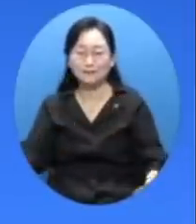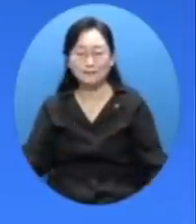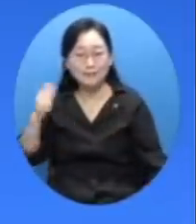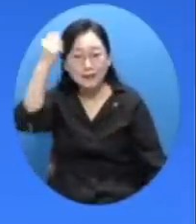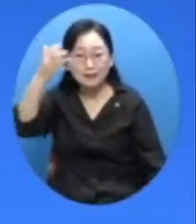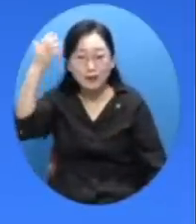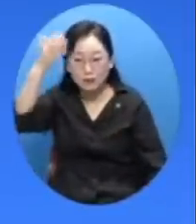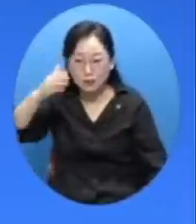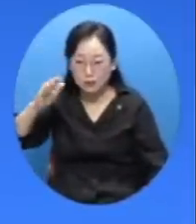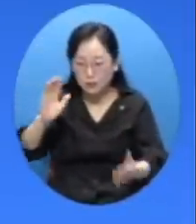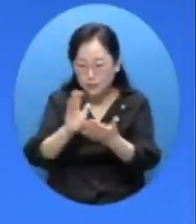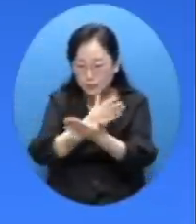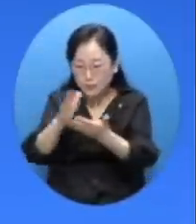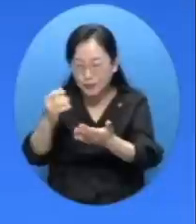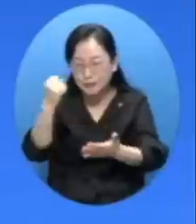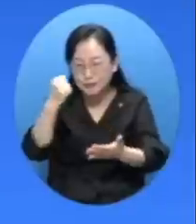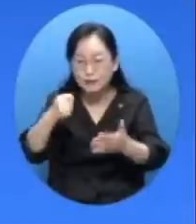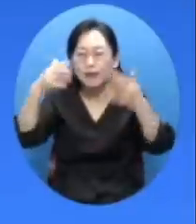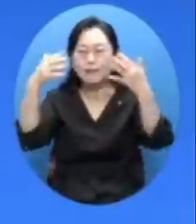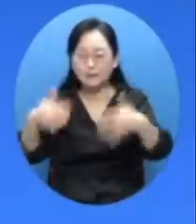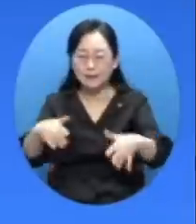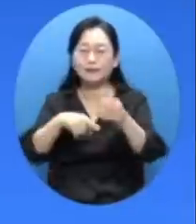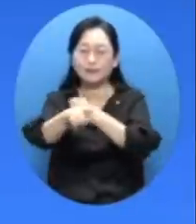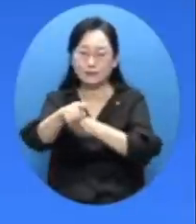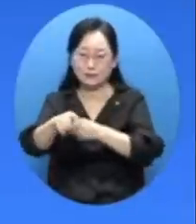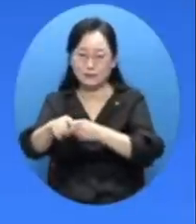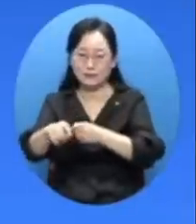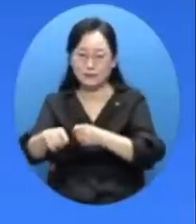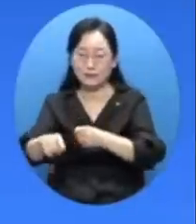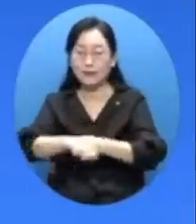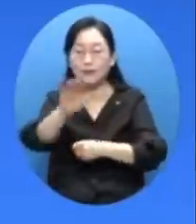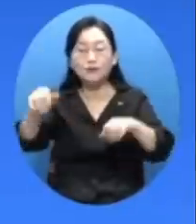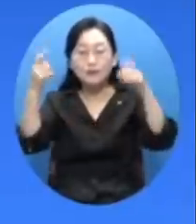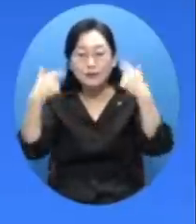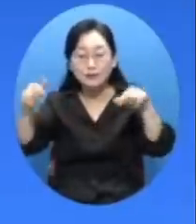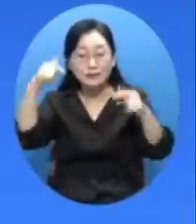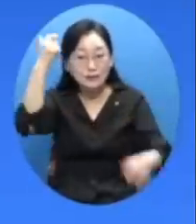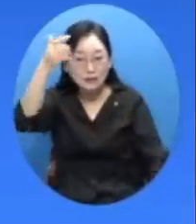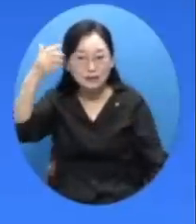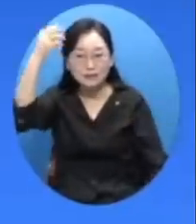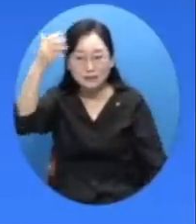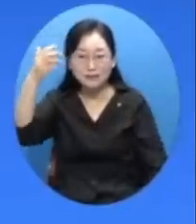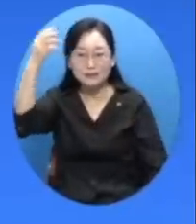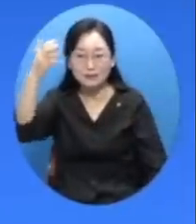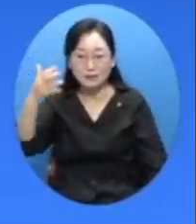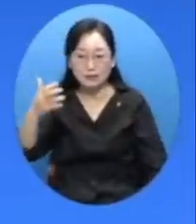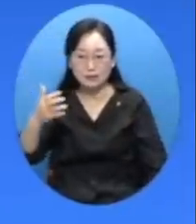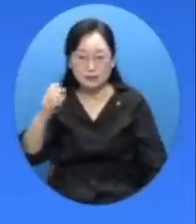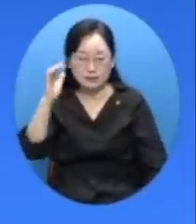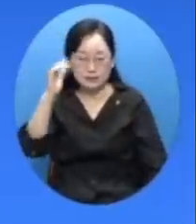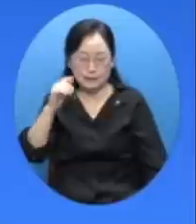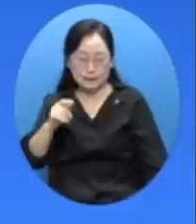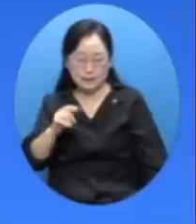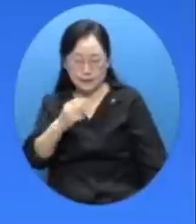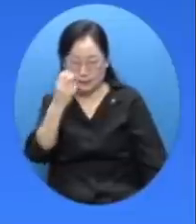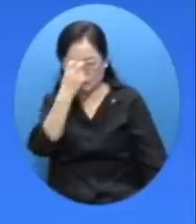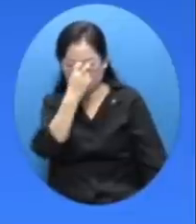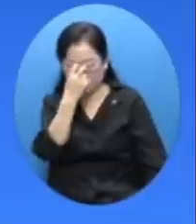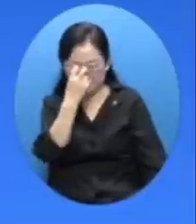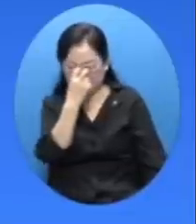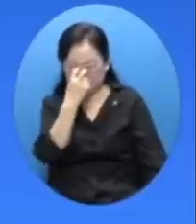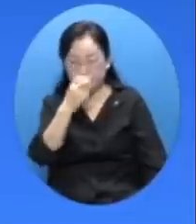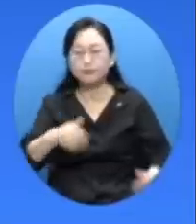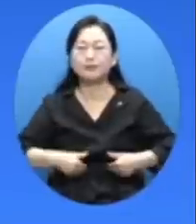영적 분별력을 상실한 것입니다. 우리가 늘 영적인 긴장의 끈을 놓아서는 안 됩니다. 늘 깨어 있어야